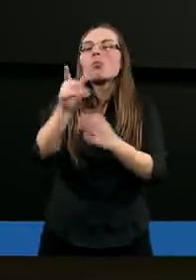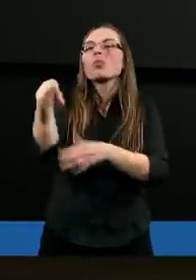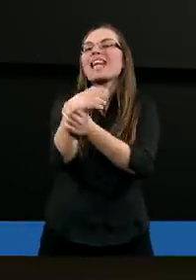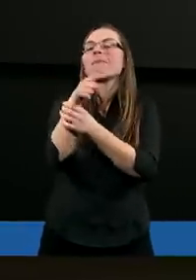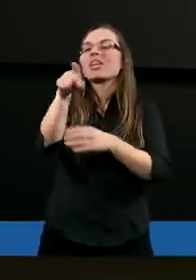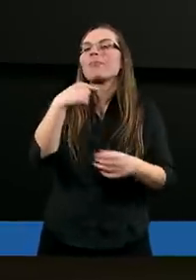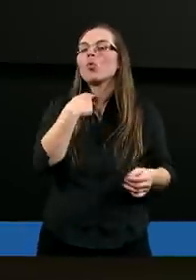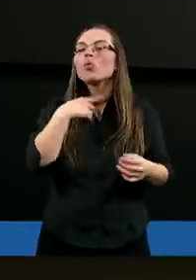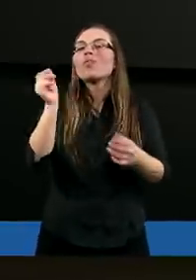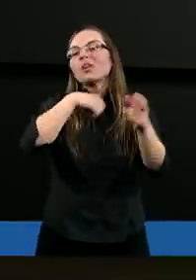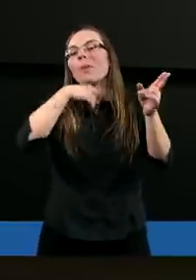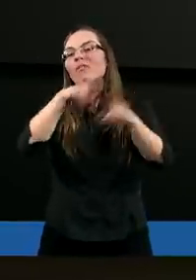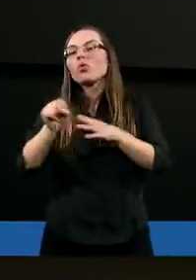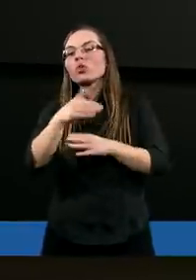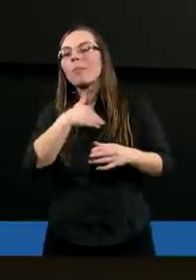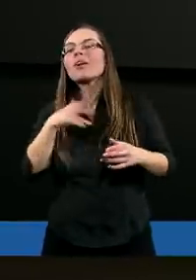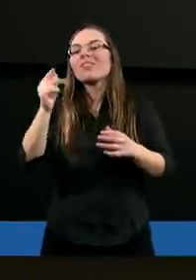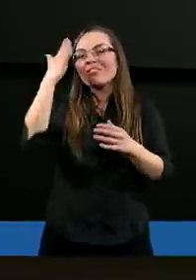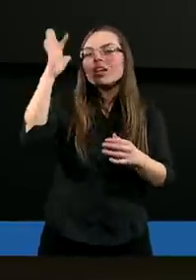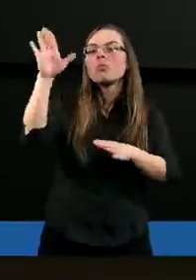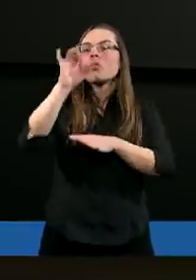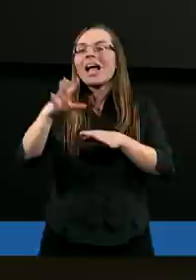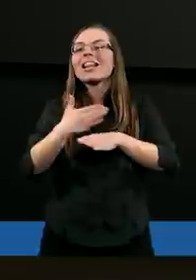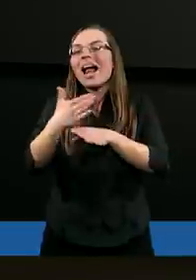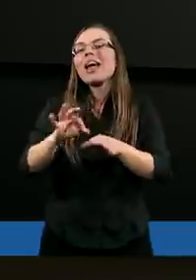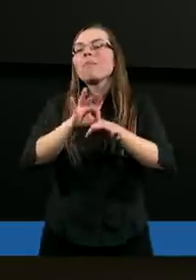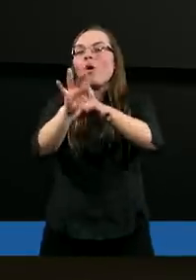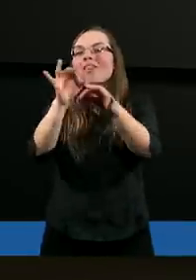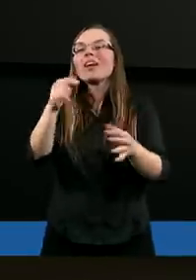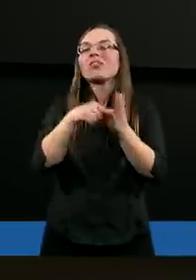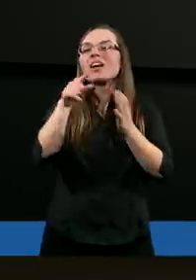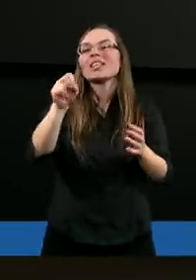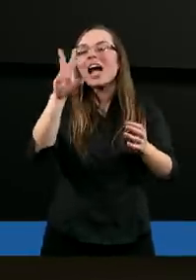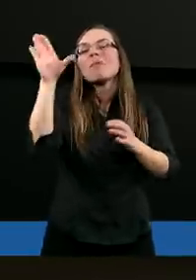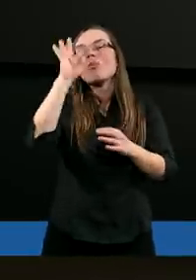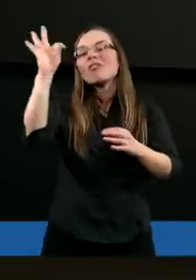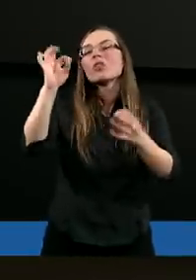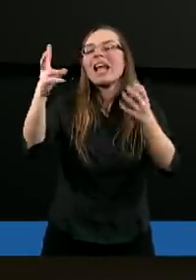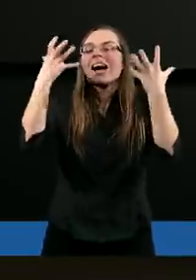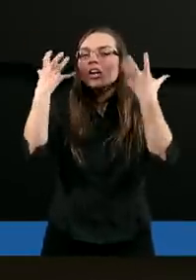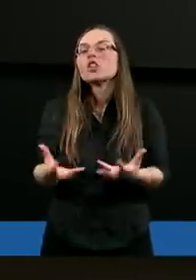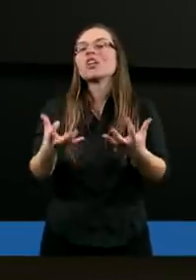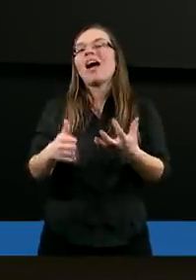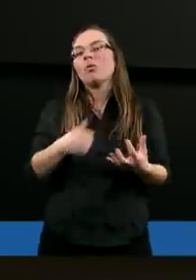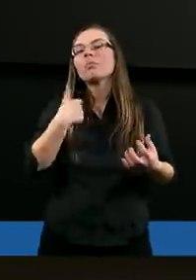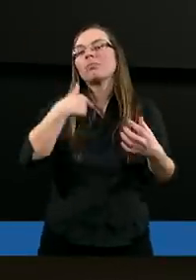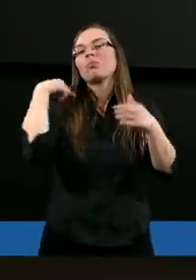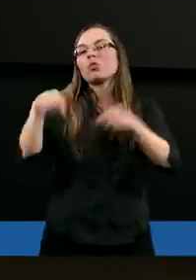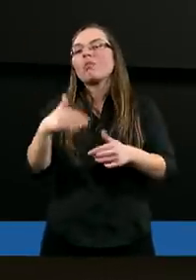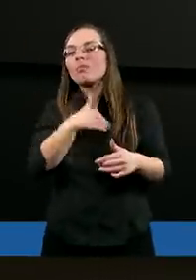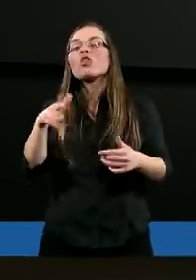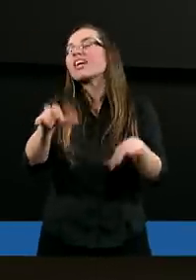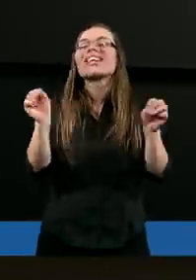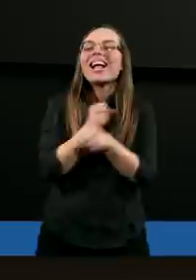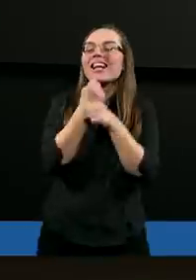naprzeciw. I po prostu widzę, że Pan Bóg dalej tak prowadził właśnie dokładnie, krok po kroku według tego, jak On chciał. I to jest